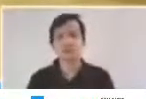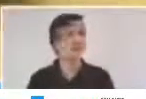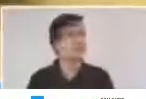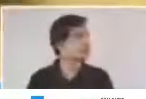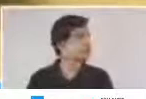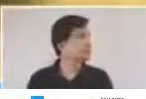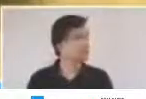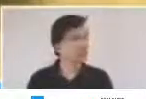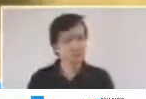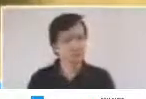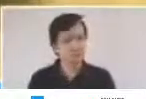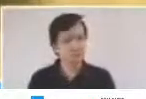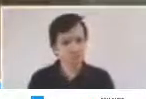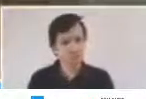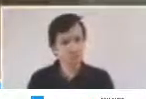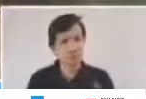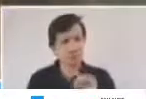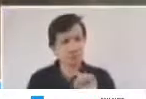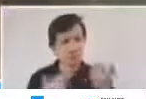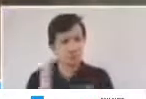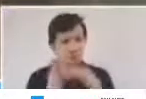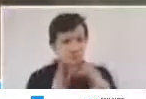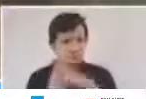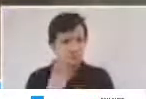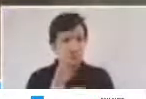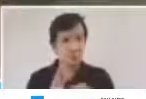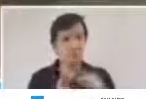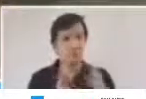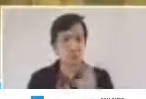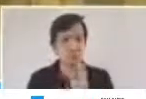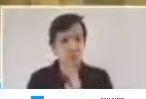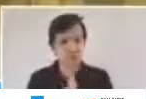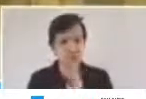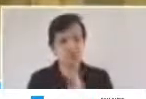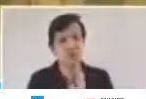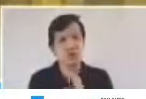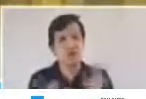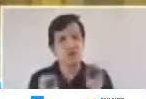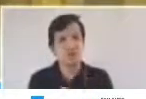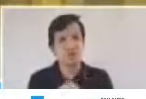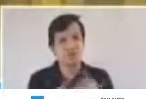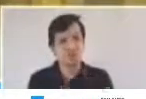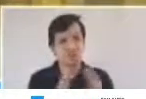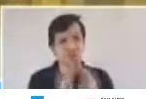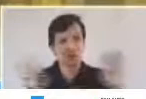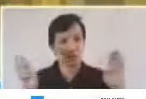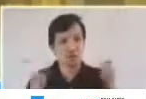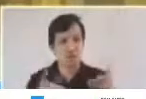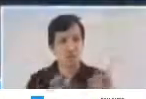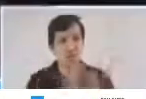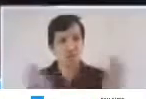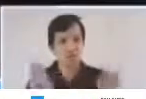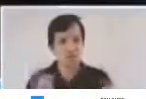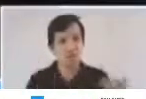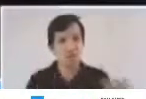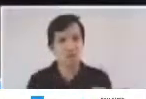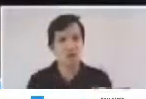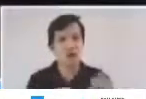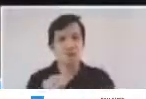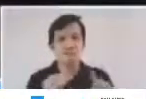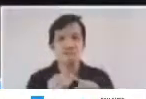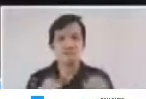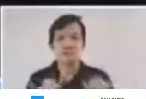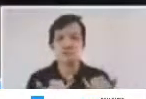Yes, ma'am. Kumusta naman po ang pagmamatyag ng DTI sa mga presyo ng mga pangunahing bilihin, kasi marami pa rin sa ating